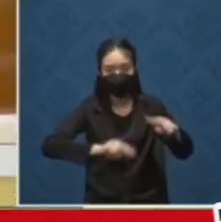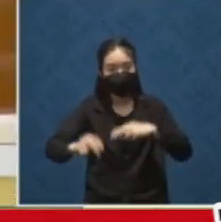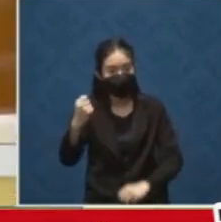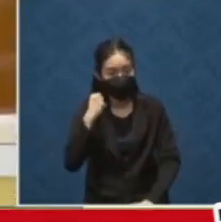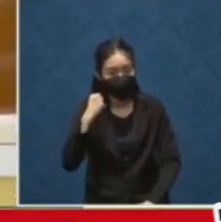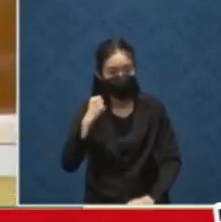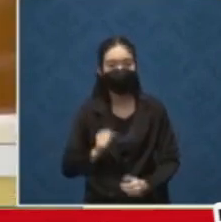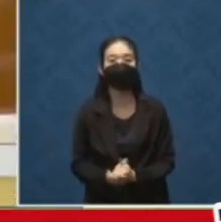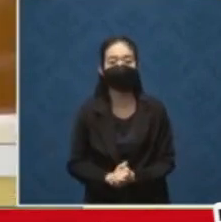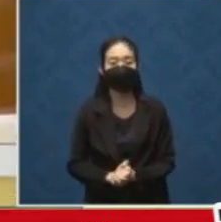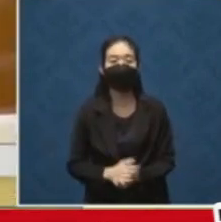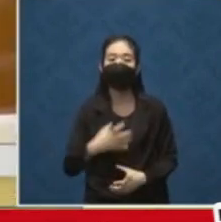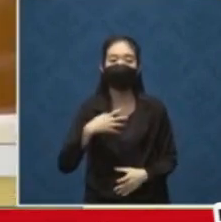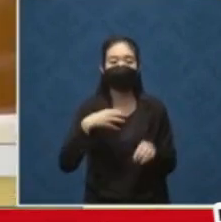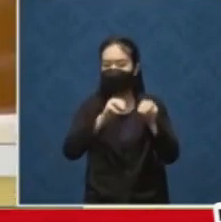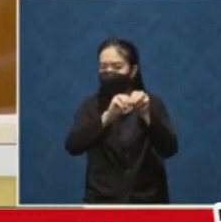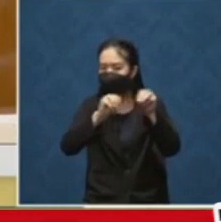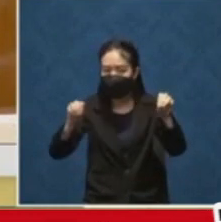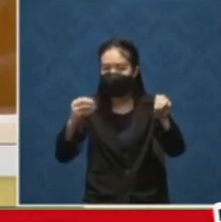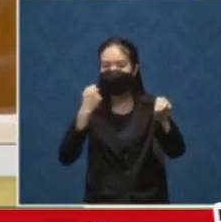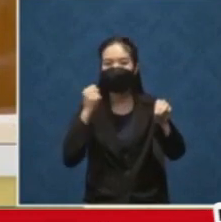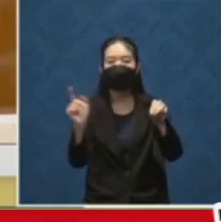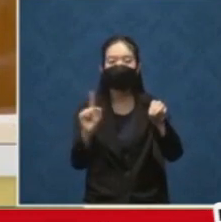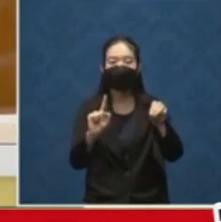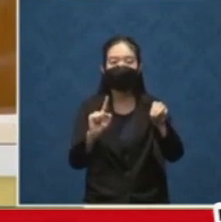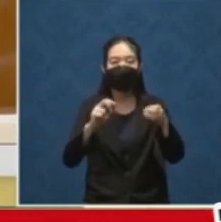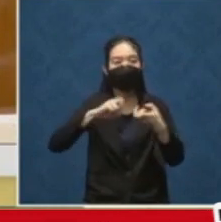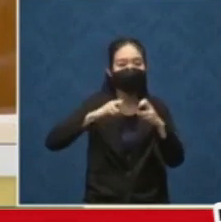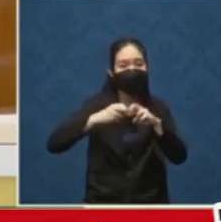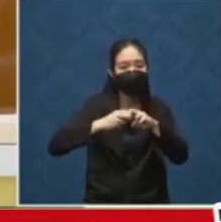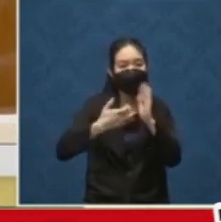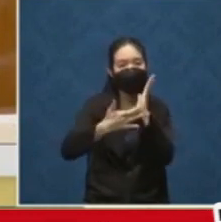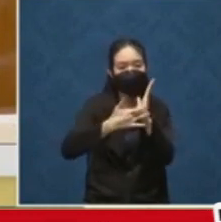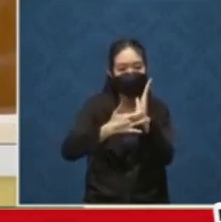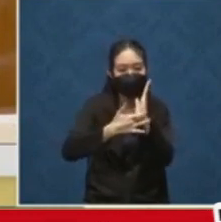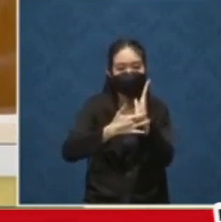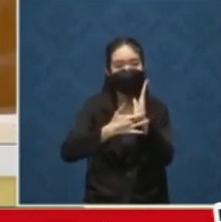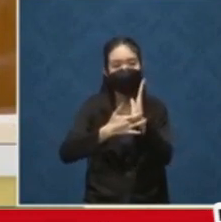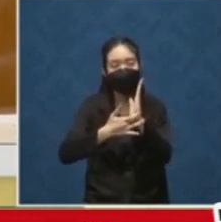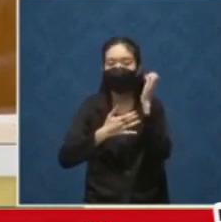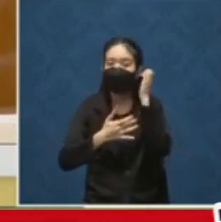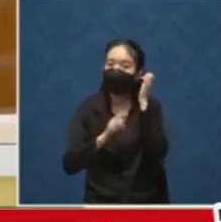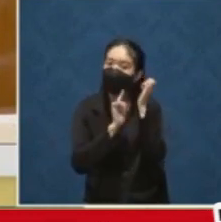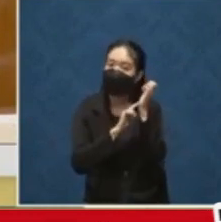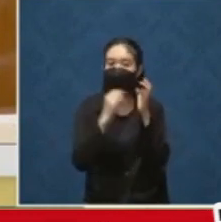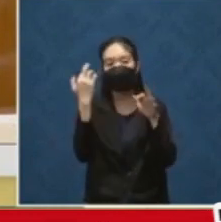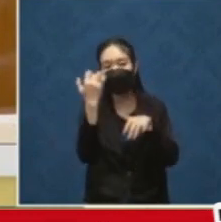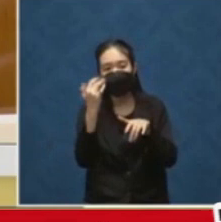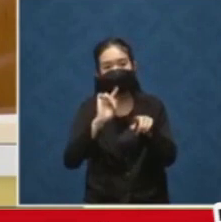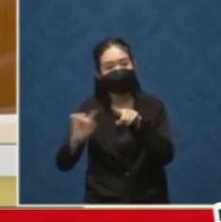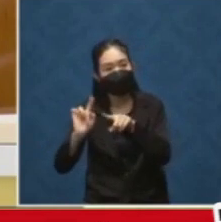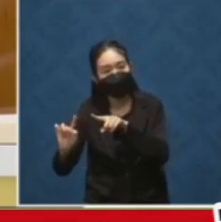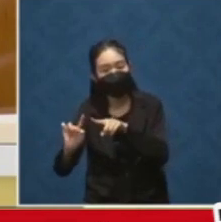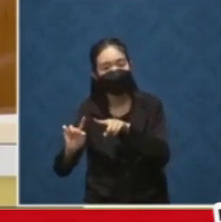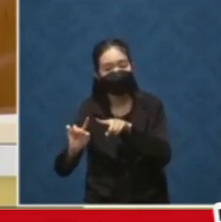น ไปดูละเอีด ไปเน้ย้ำให้เพิมมาตรการ รวมถมาตรการทางด้านเทคโโยีในเรอง